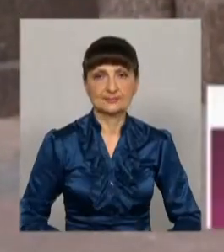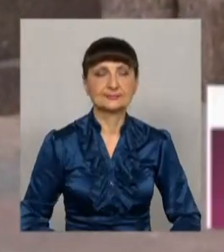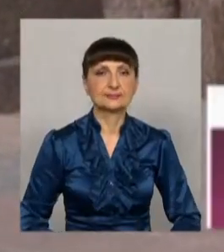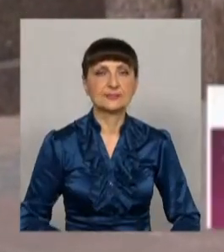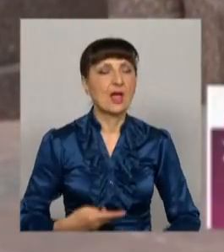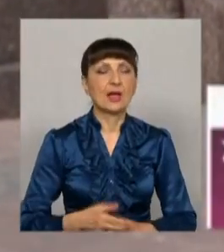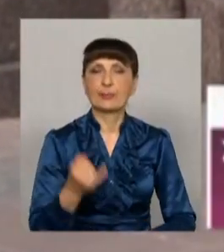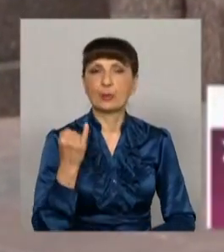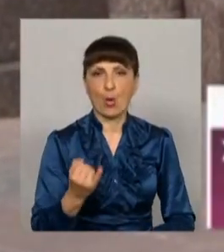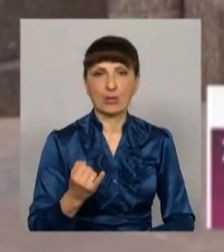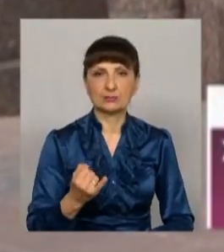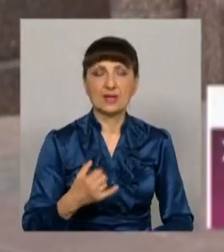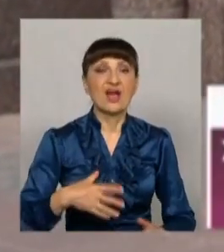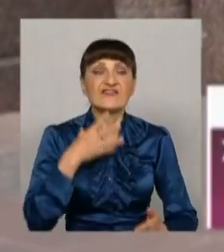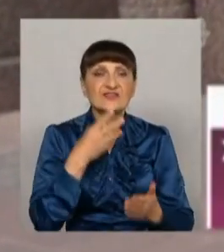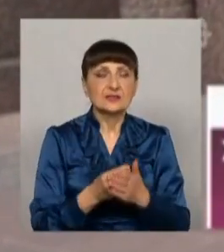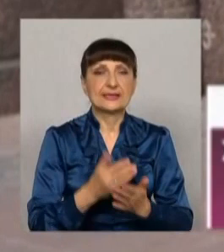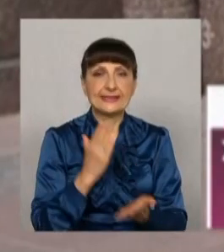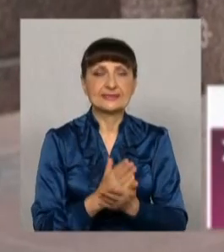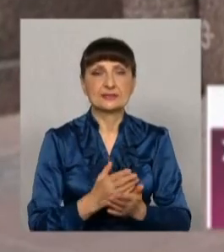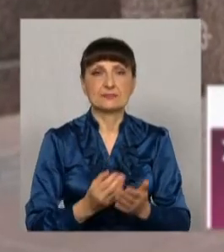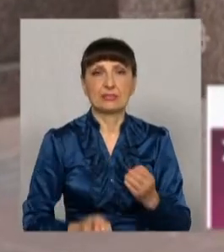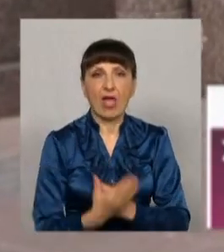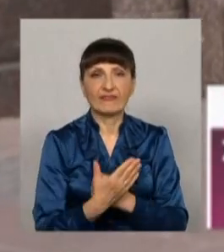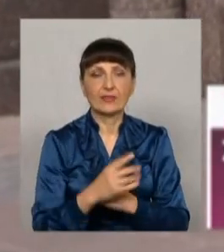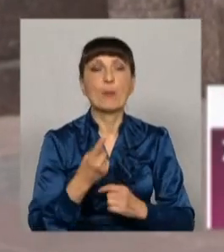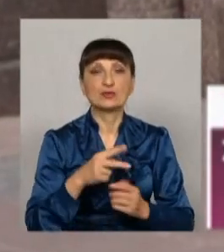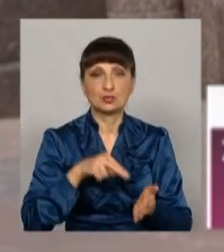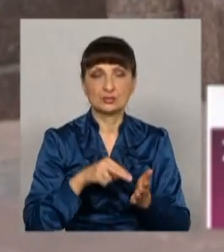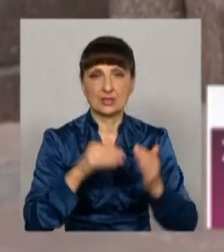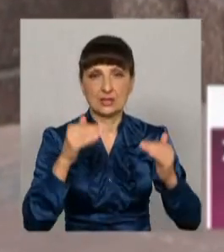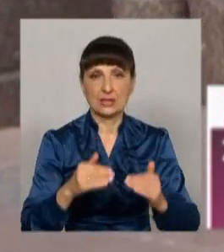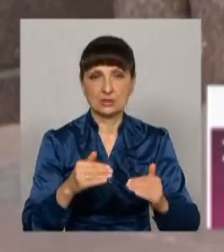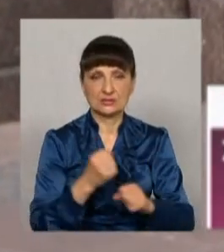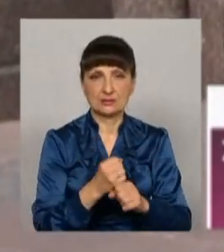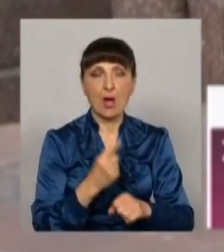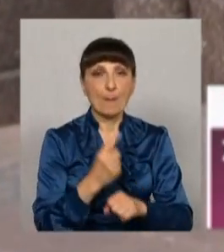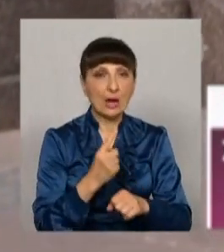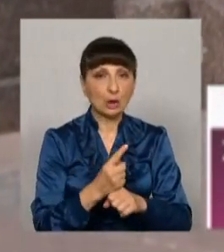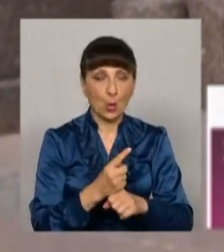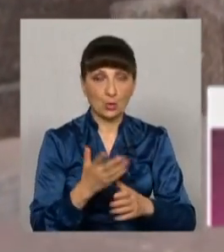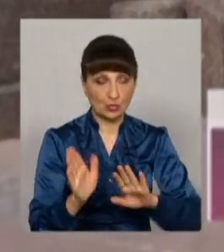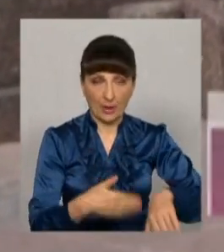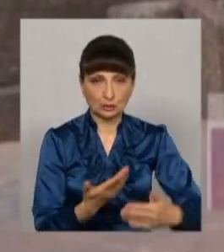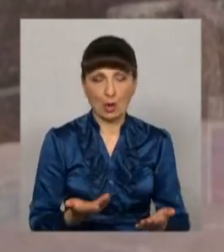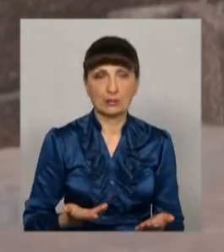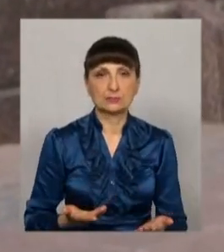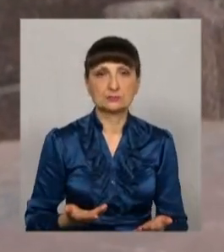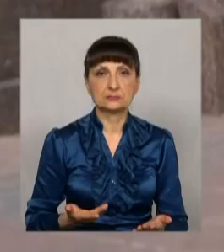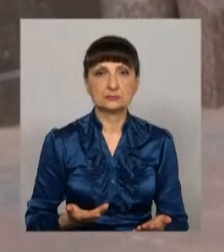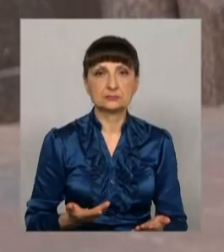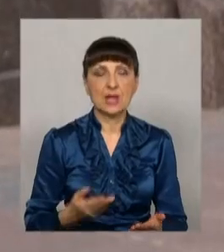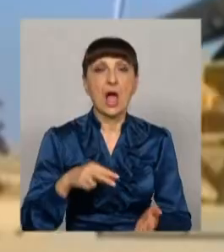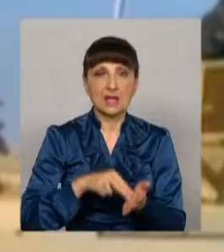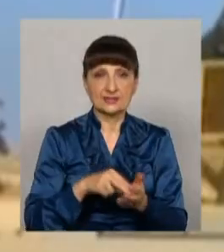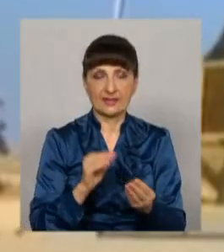плохо. Имеем все свое. Почему бы цены не сделать ниже? Мораторий прошел, насколько мне известно. Я думал, цены